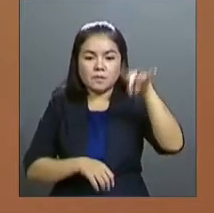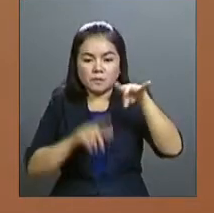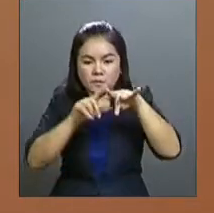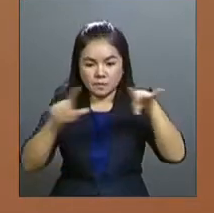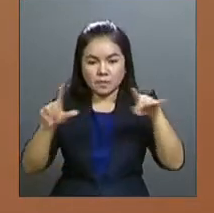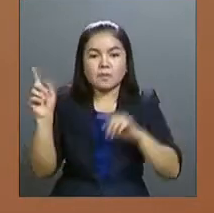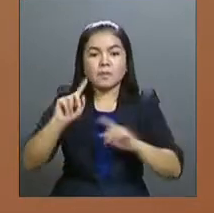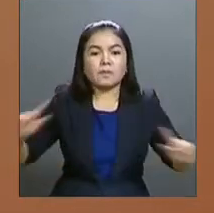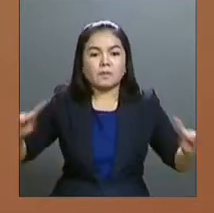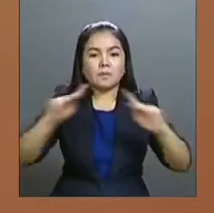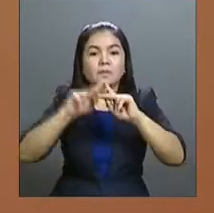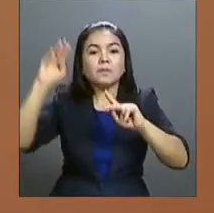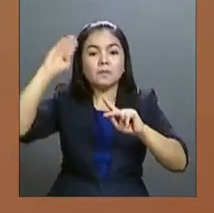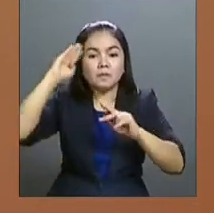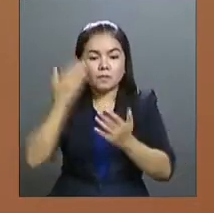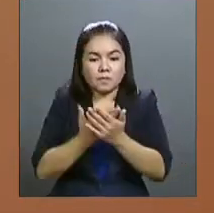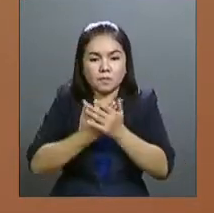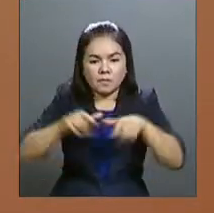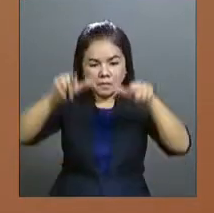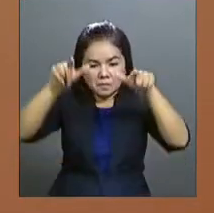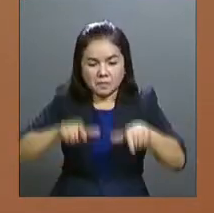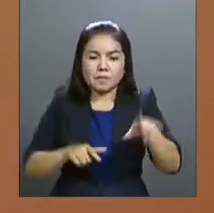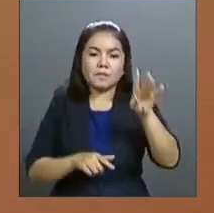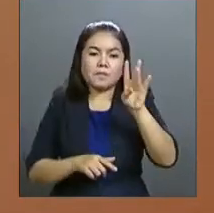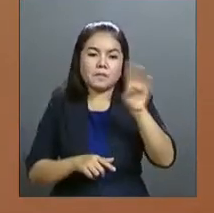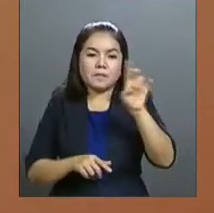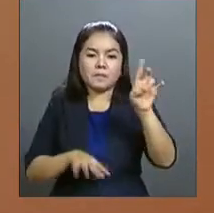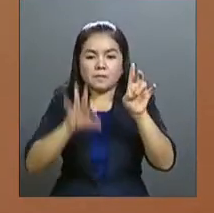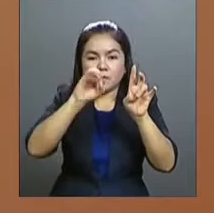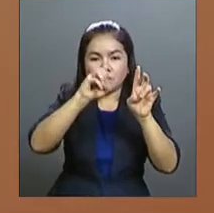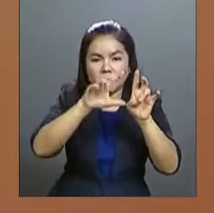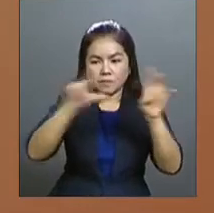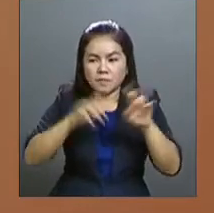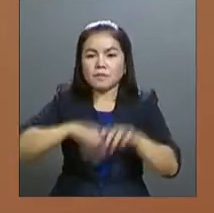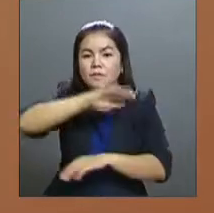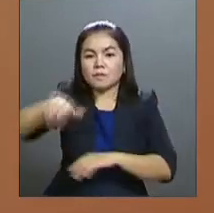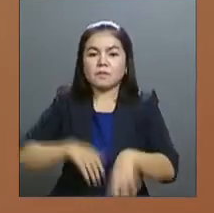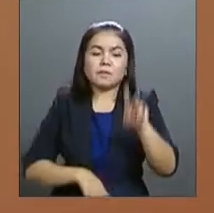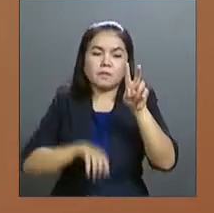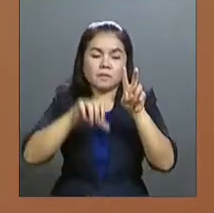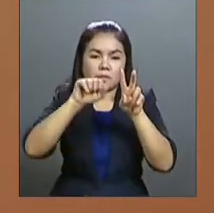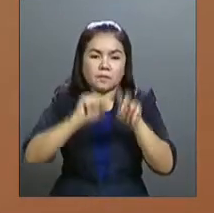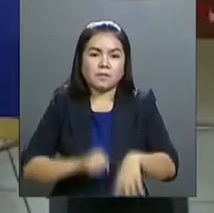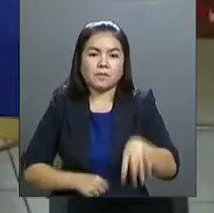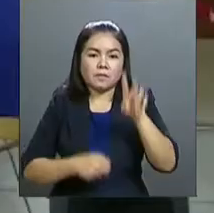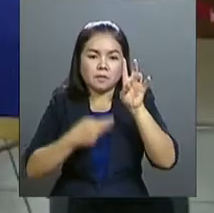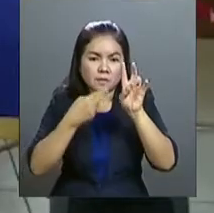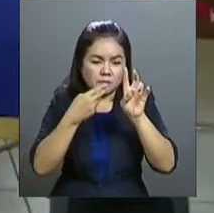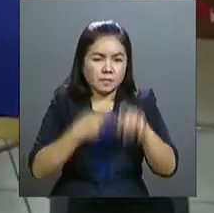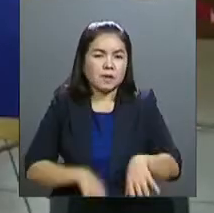สูกระช่งกลาหมนั้ก็ ถูกปรบลดแค่ 790 ล้บาตจากยอดงบรามาณ 227,000 ล้บาทค่